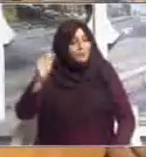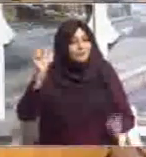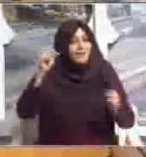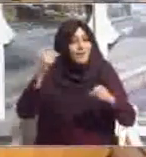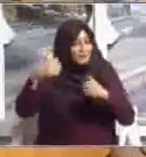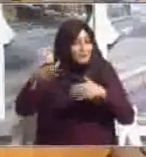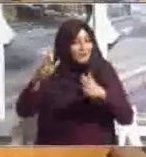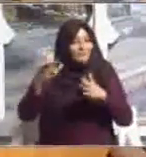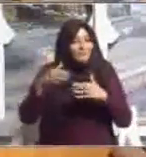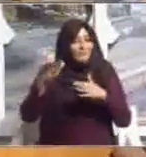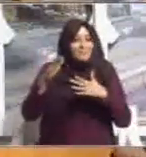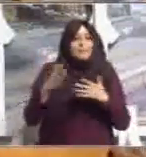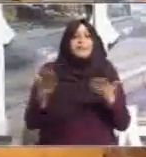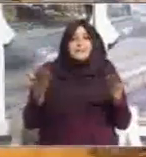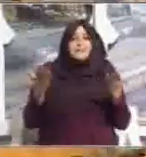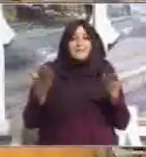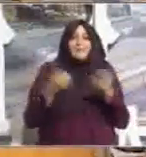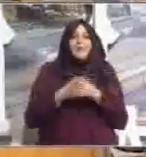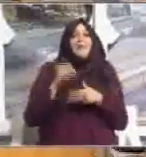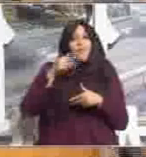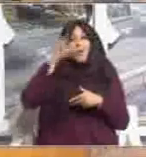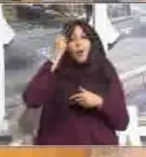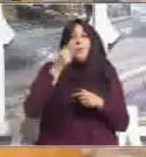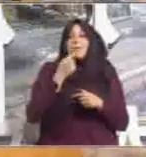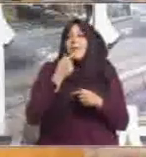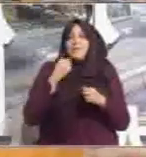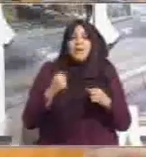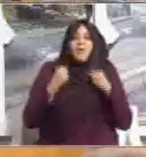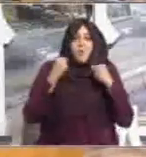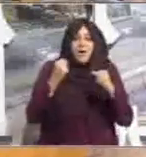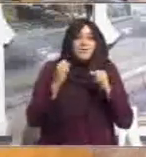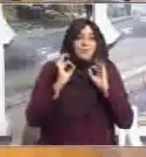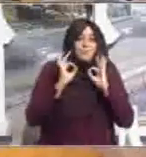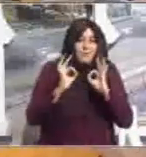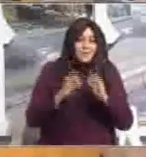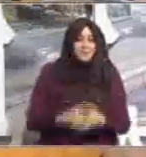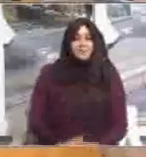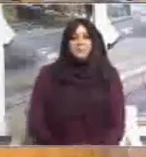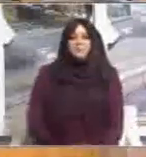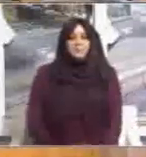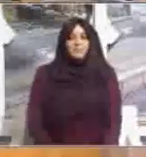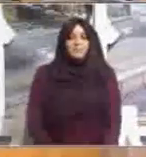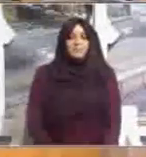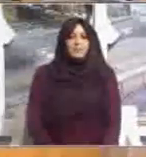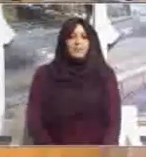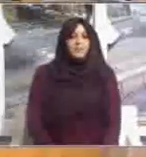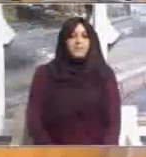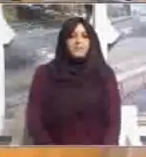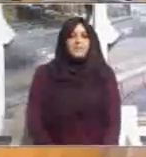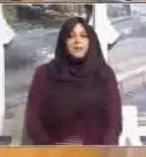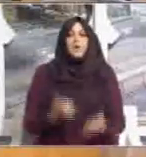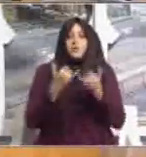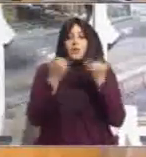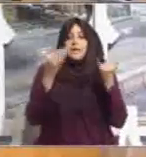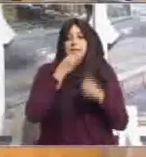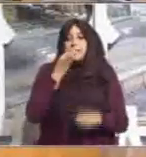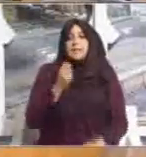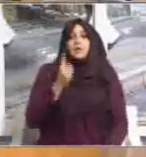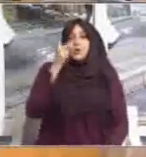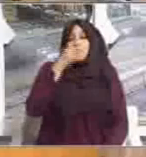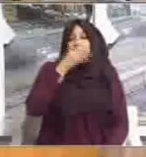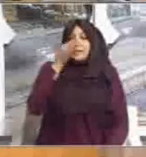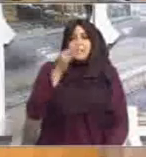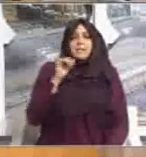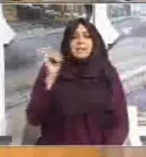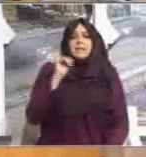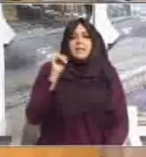إطارها الصحيح في إطارها المادي وفي إطارها المعنوي يقول ربي سبحانه وتعالى فإذا الذي